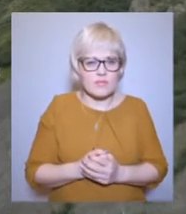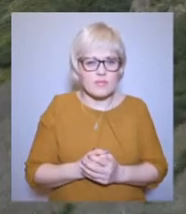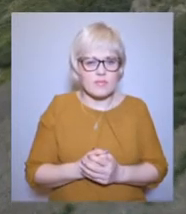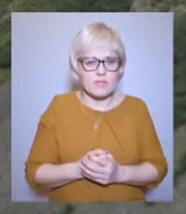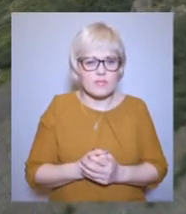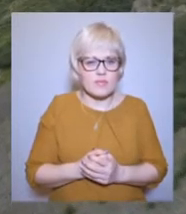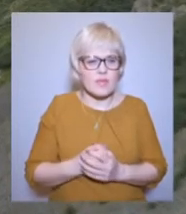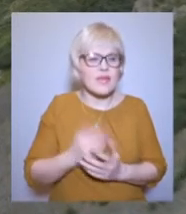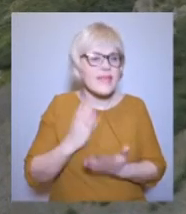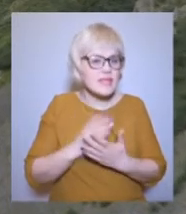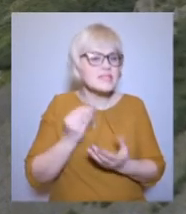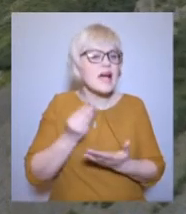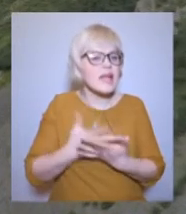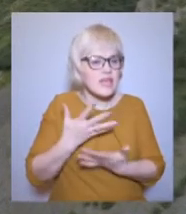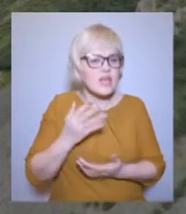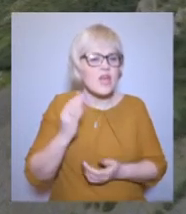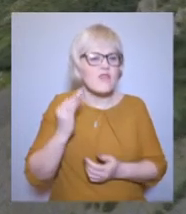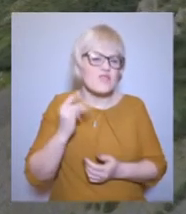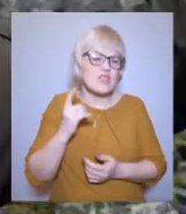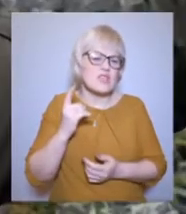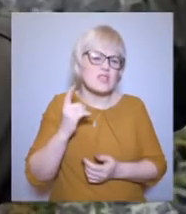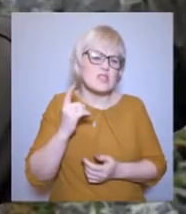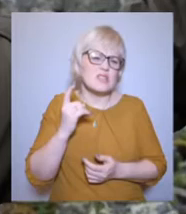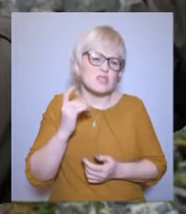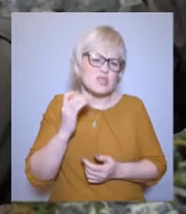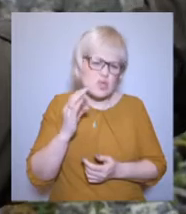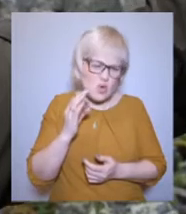Это из драгоценных фельдзиты породы.